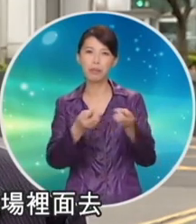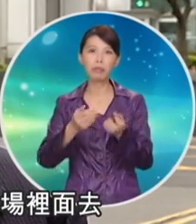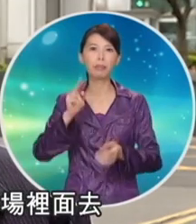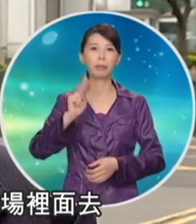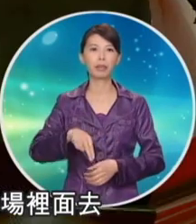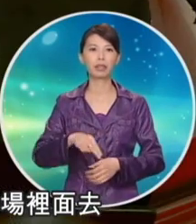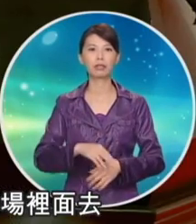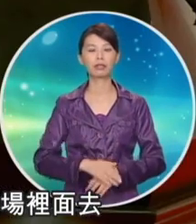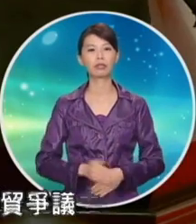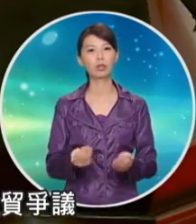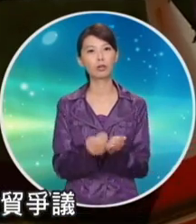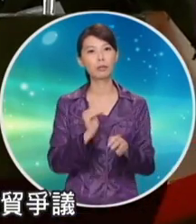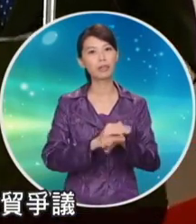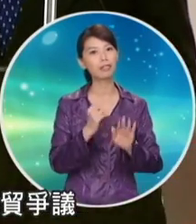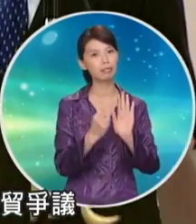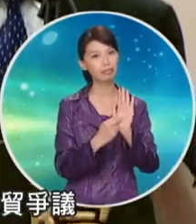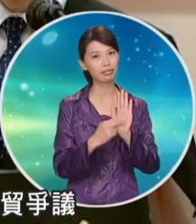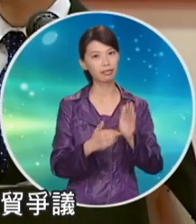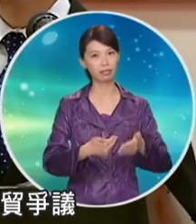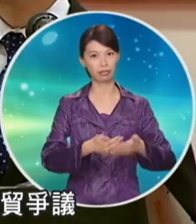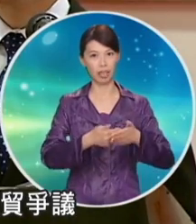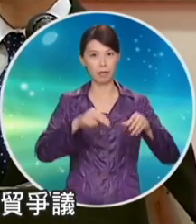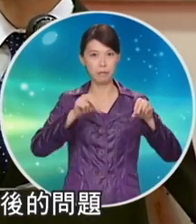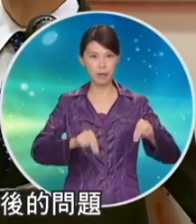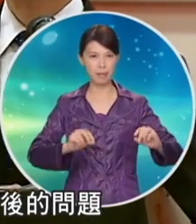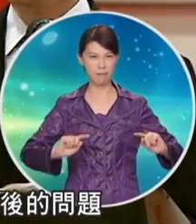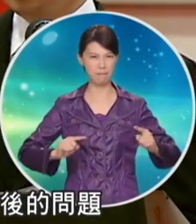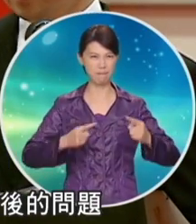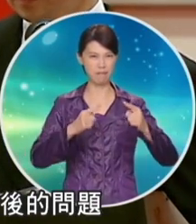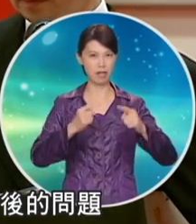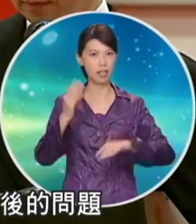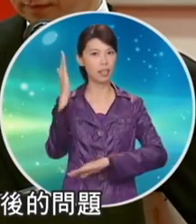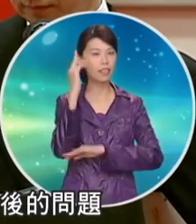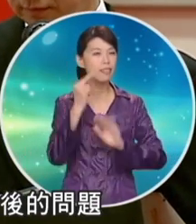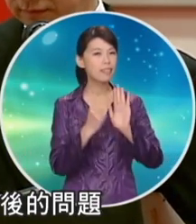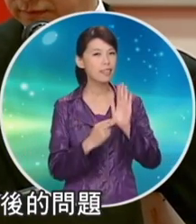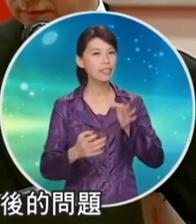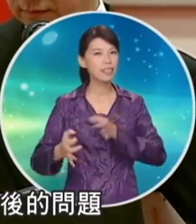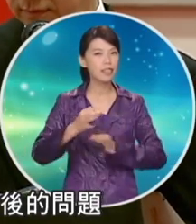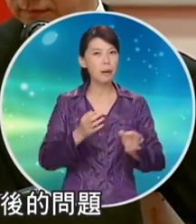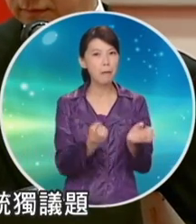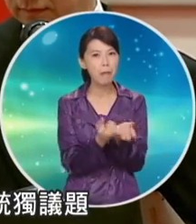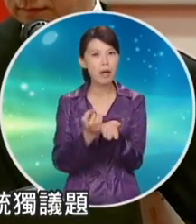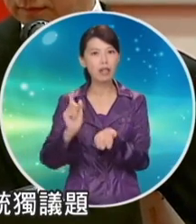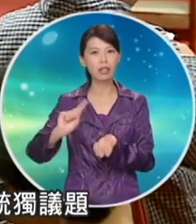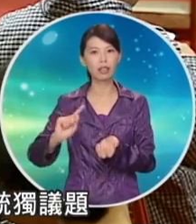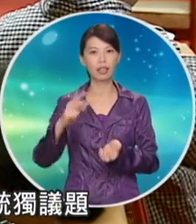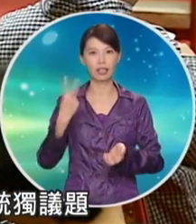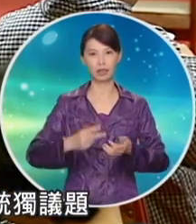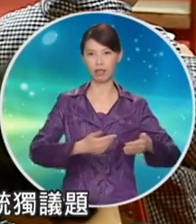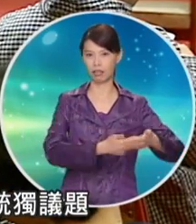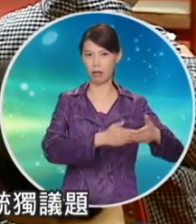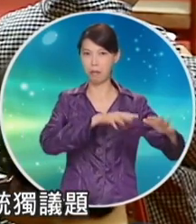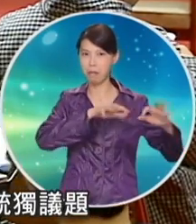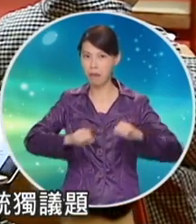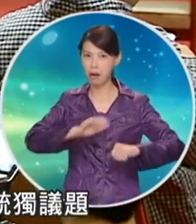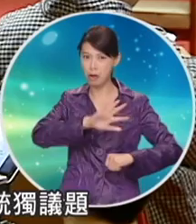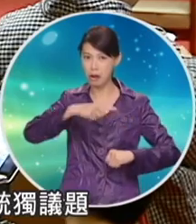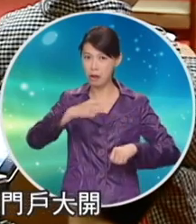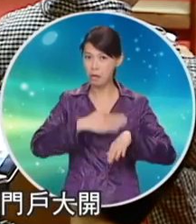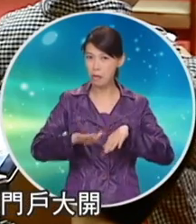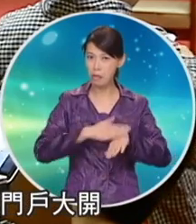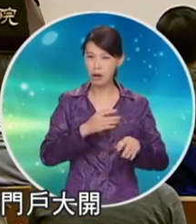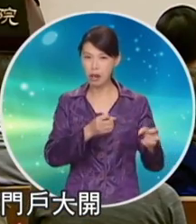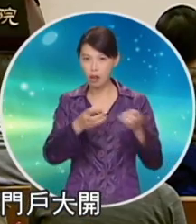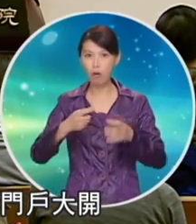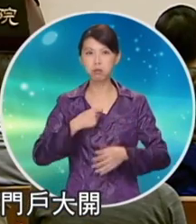议场里面去。 学者也强调，这次服贸争议，政府除了解释经济背后的问题，应该不要避讳两岸统独议题，因